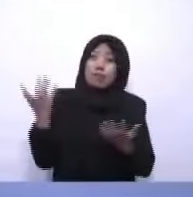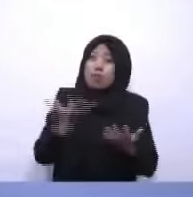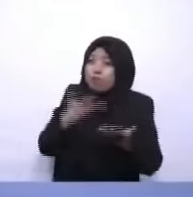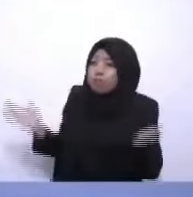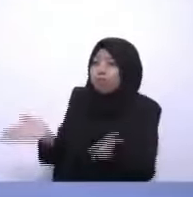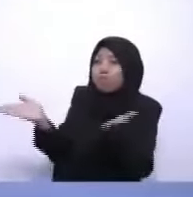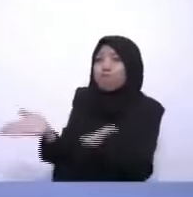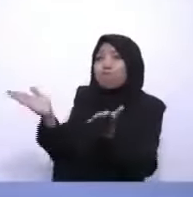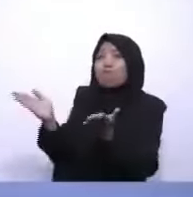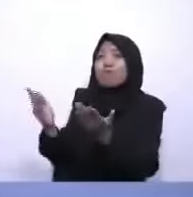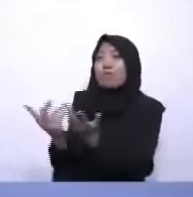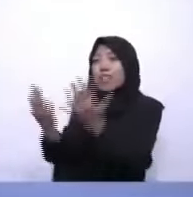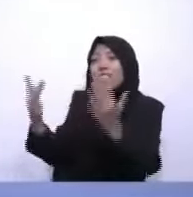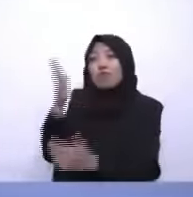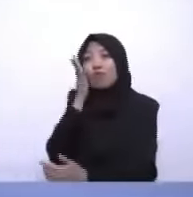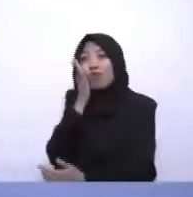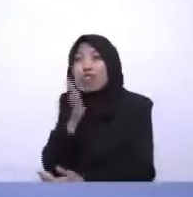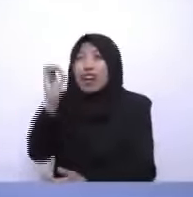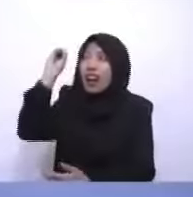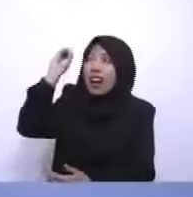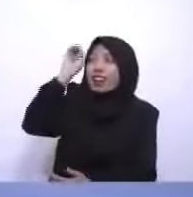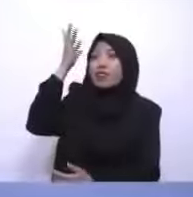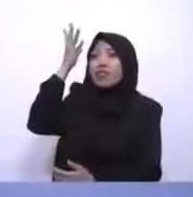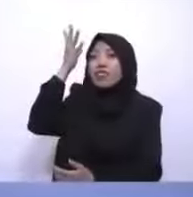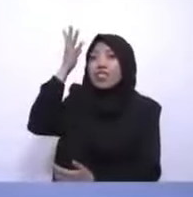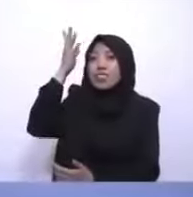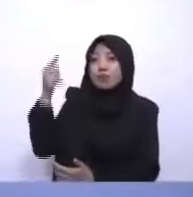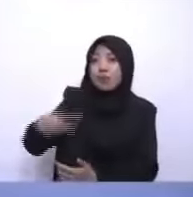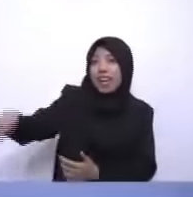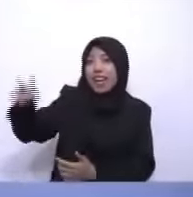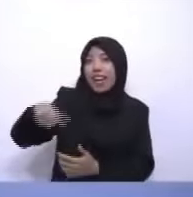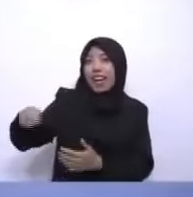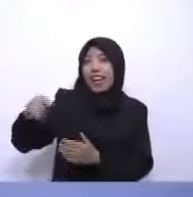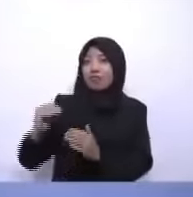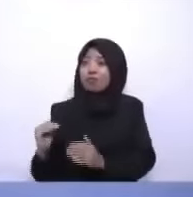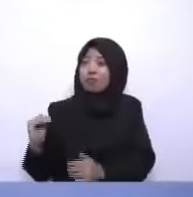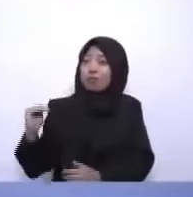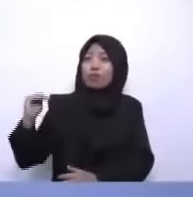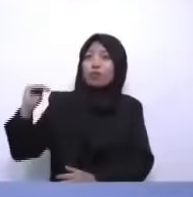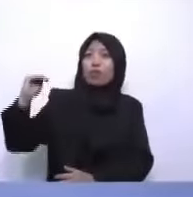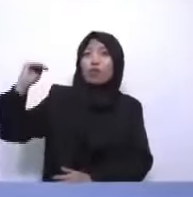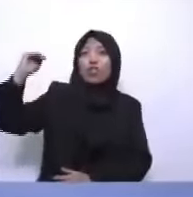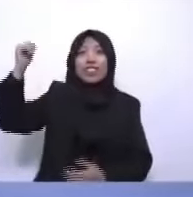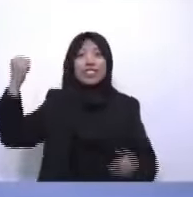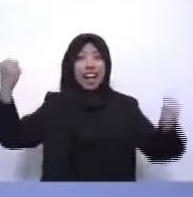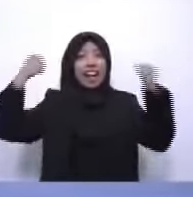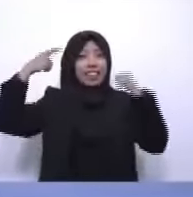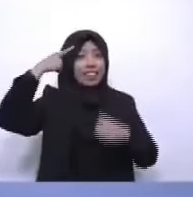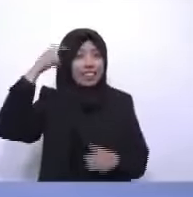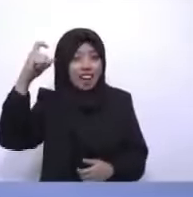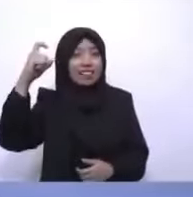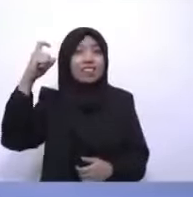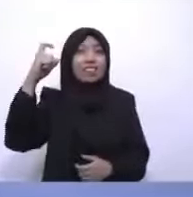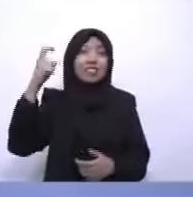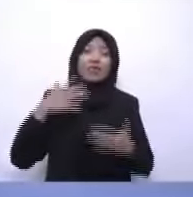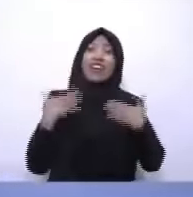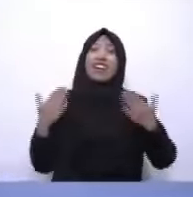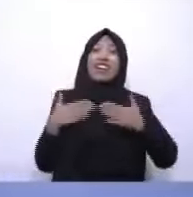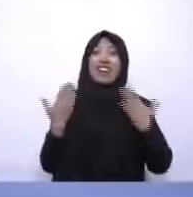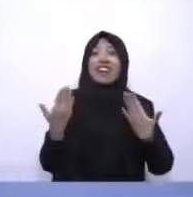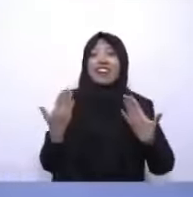generasi muda yang punya kreatif sehingga mereka tumbuh menjadi anak-anak yang sehat, yang cerdas, yang